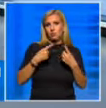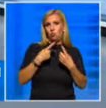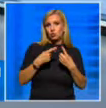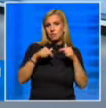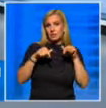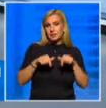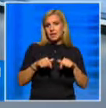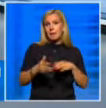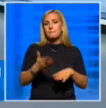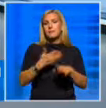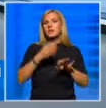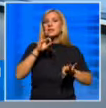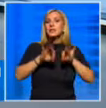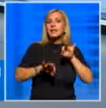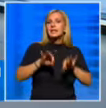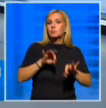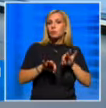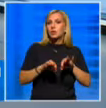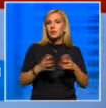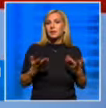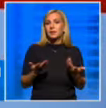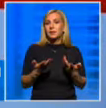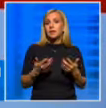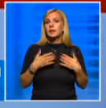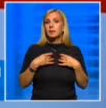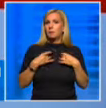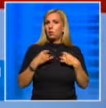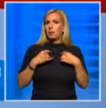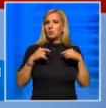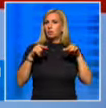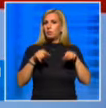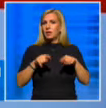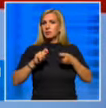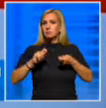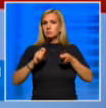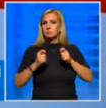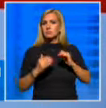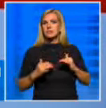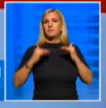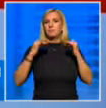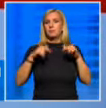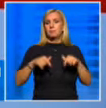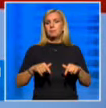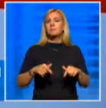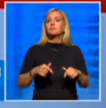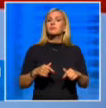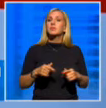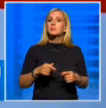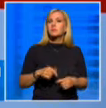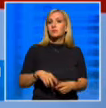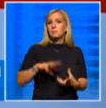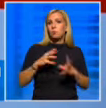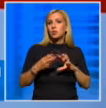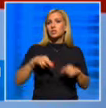политически хаос и предизборна обстановка. И има ли опасност да се превърне и да се дигне отново темата в политически пиар да се